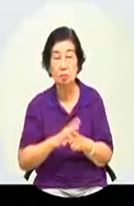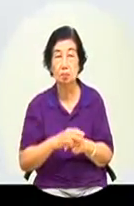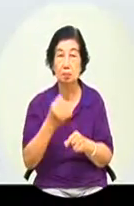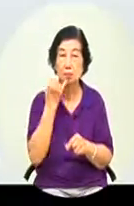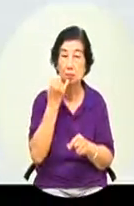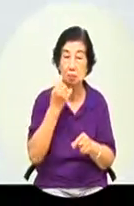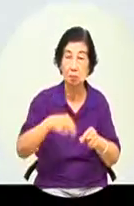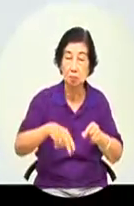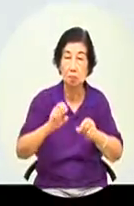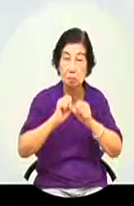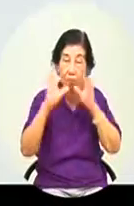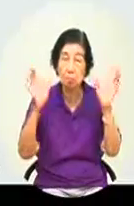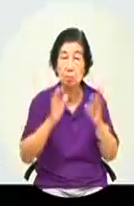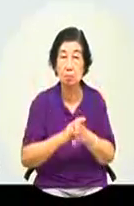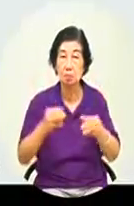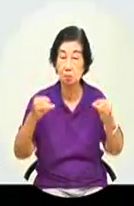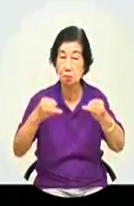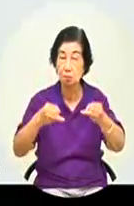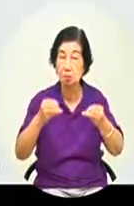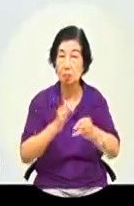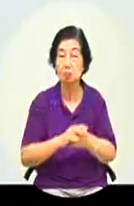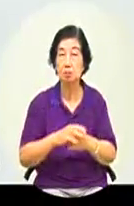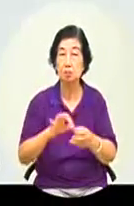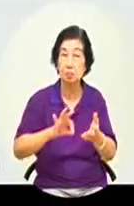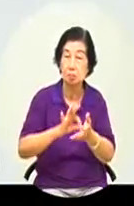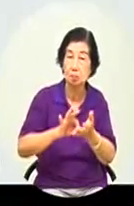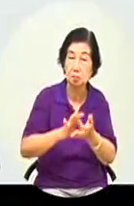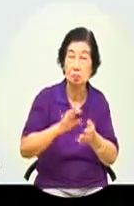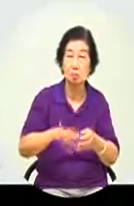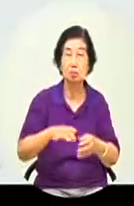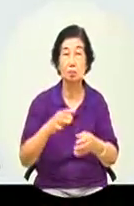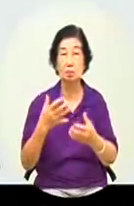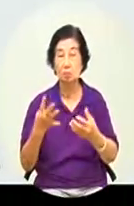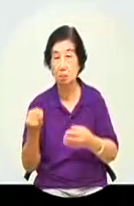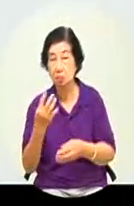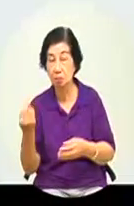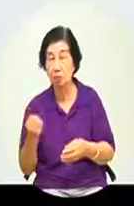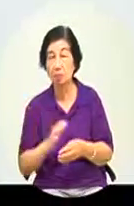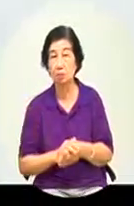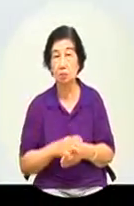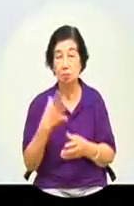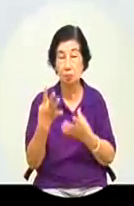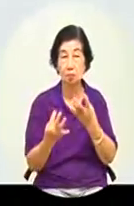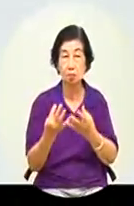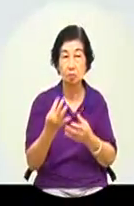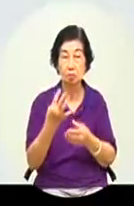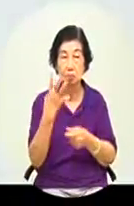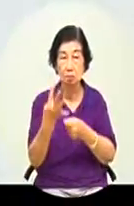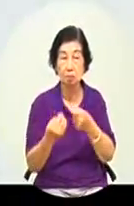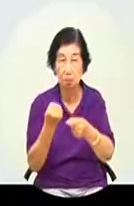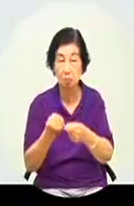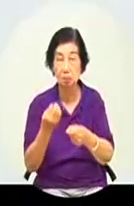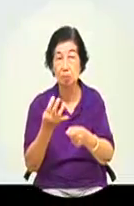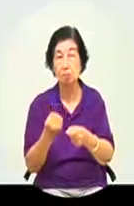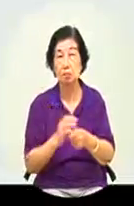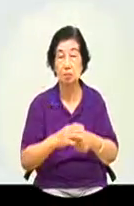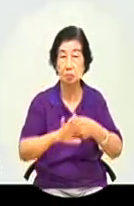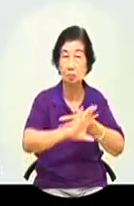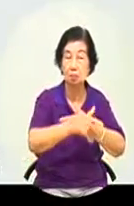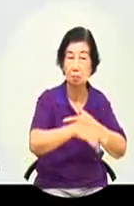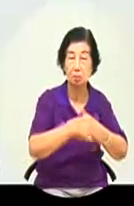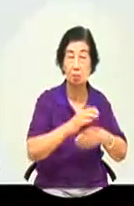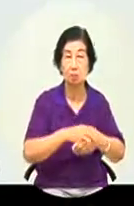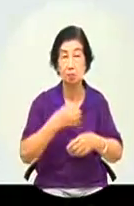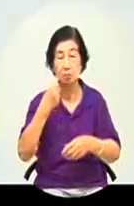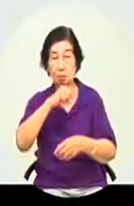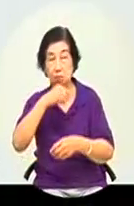后跟以往我们这几年的相比，我们的从国外来国内来